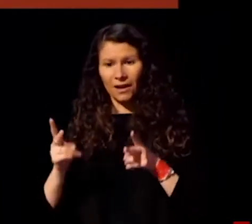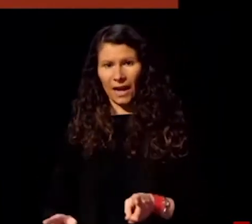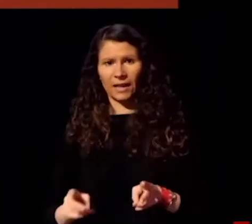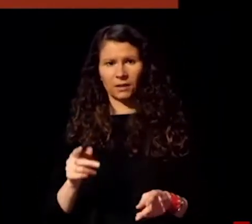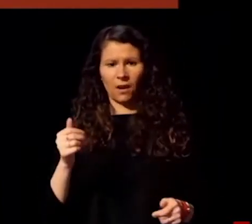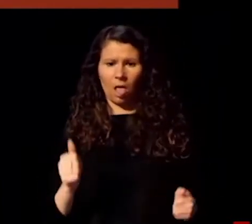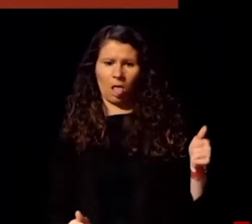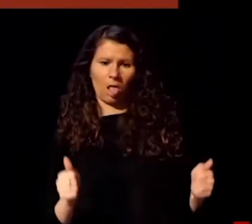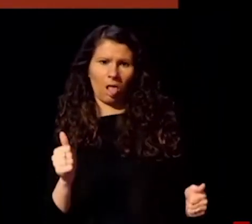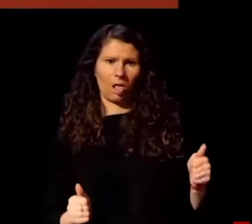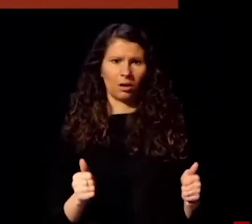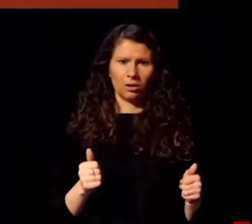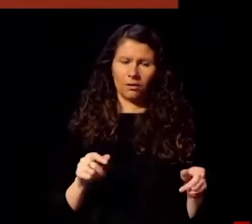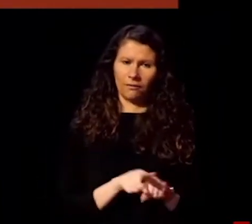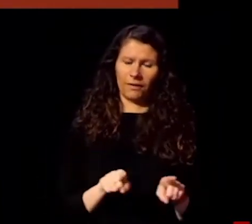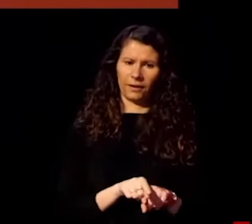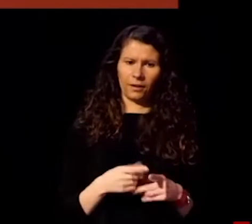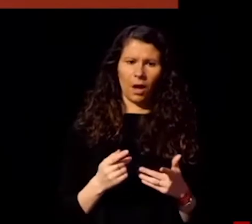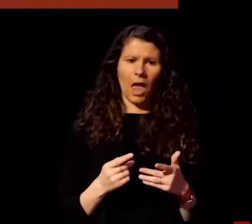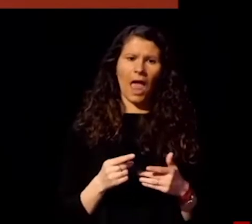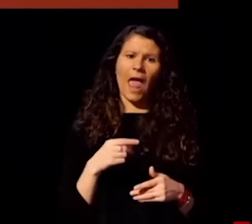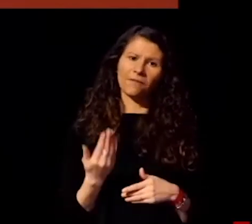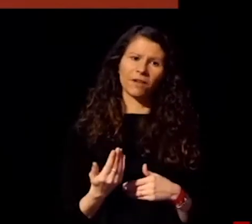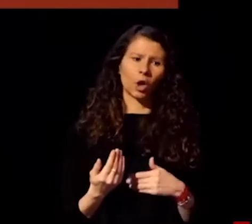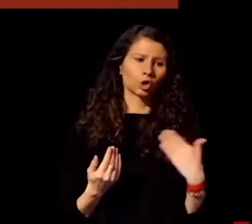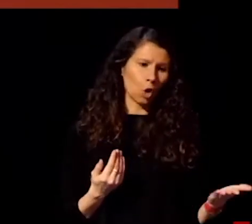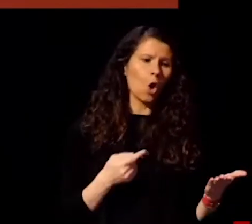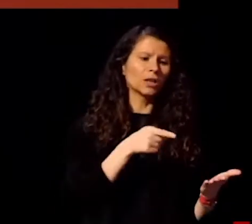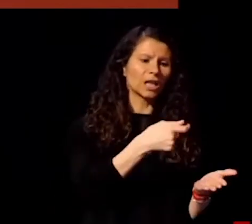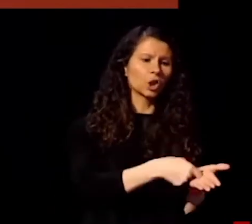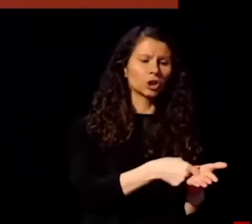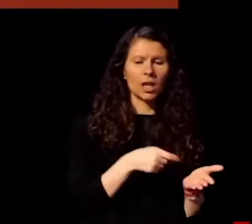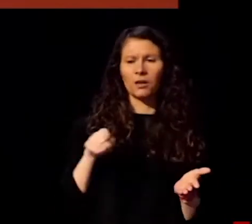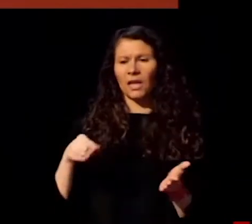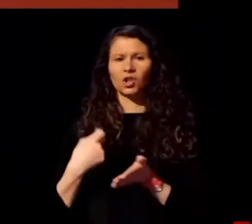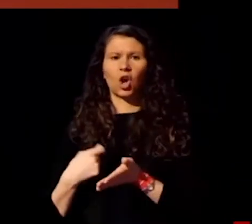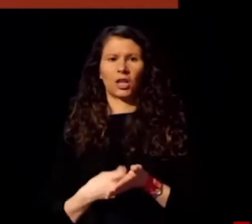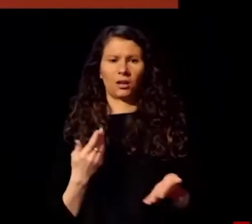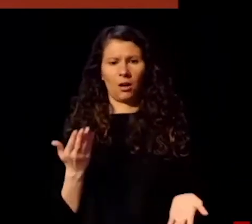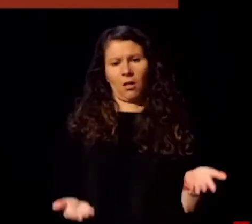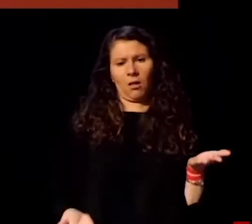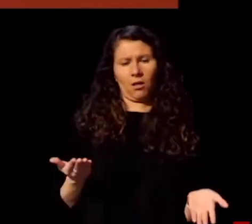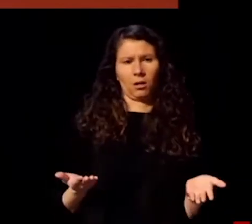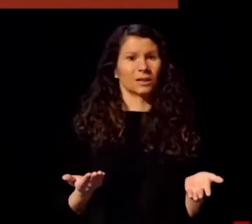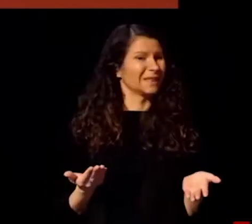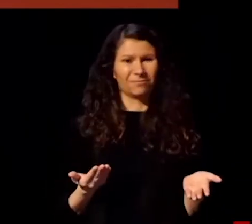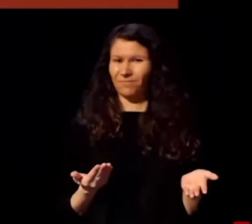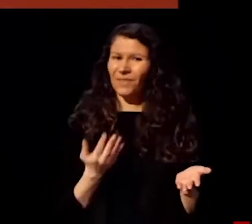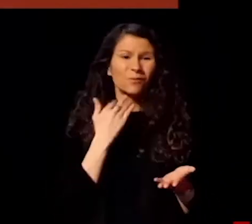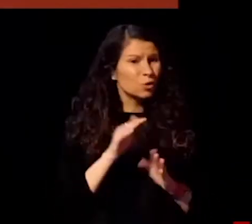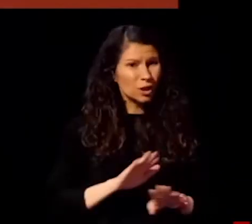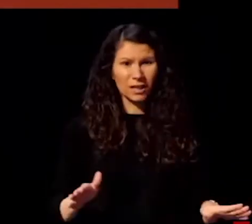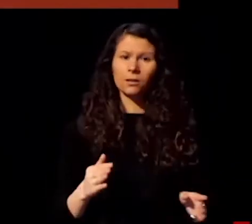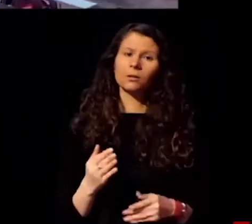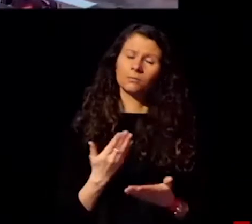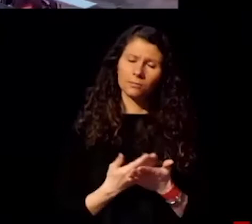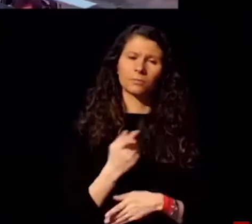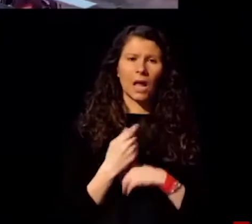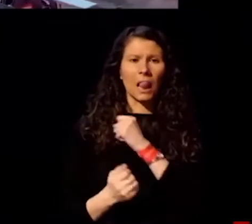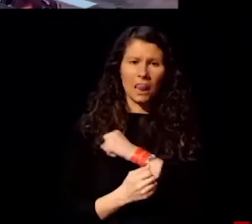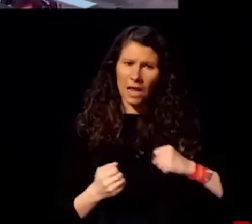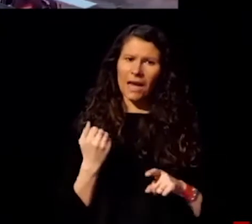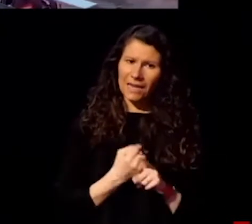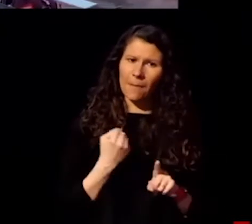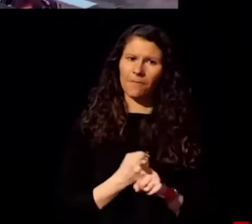kapital zur disposition gestellt dagegen treten wir tritt die linke hinzu